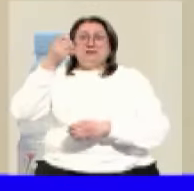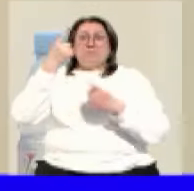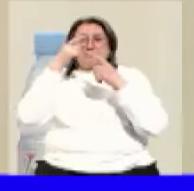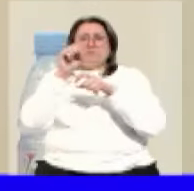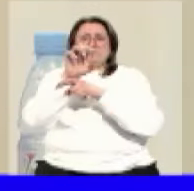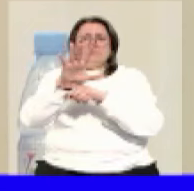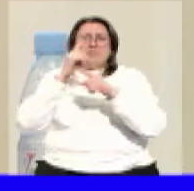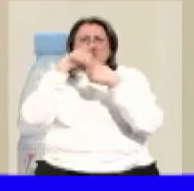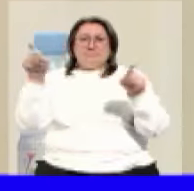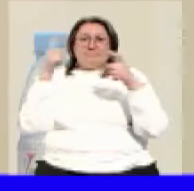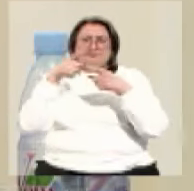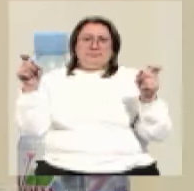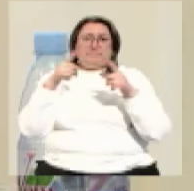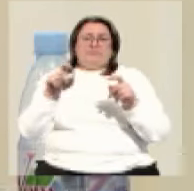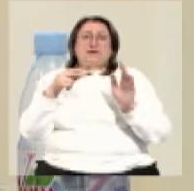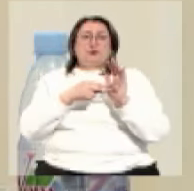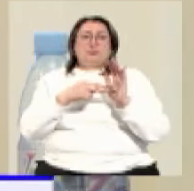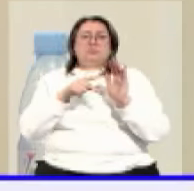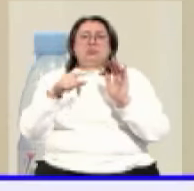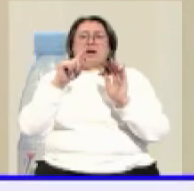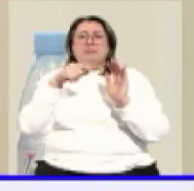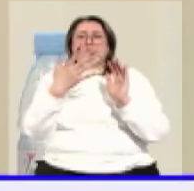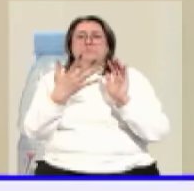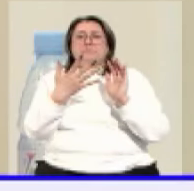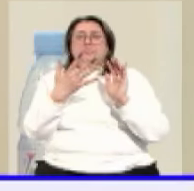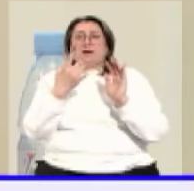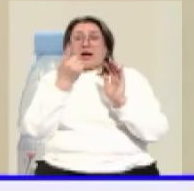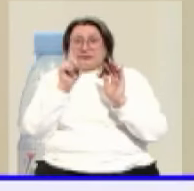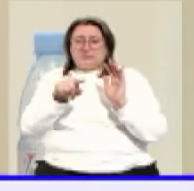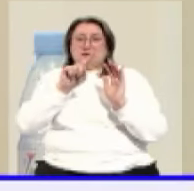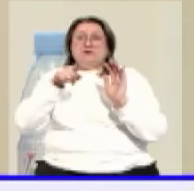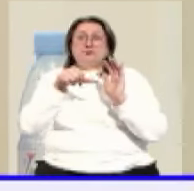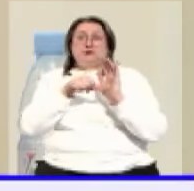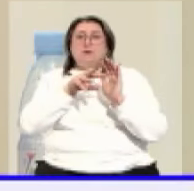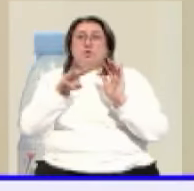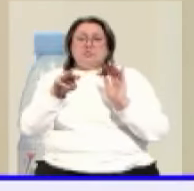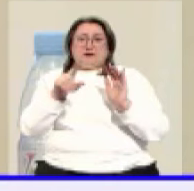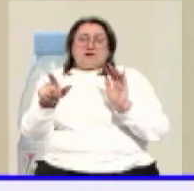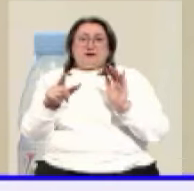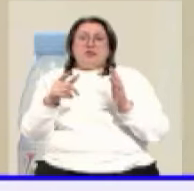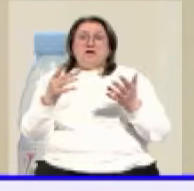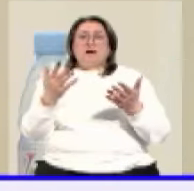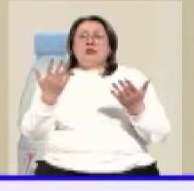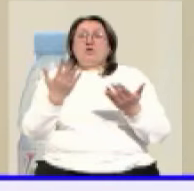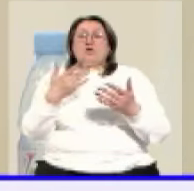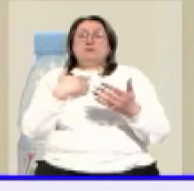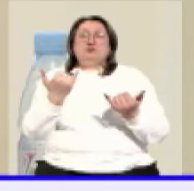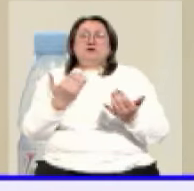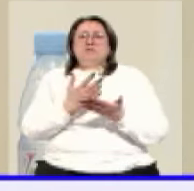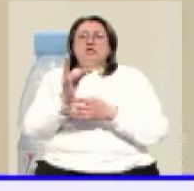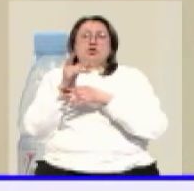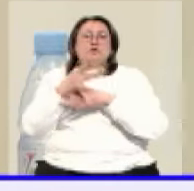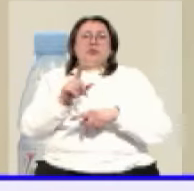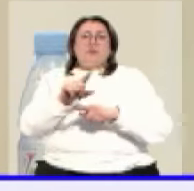каналов 100%. Қай жағынан алсақ та су басуы мүмкін екенін жоққа шығара алмаймыз. Сондықтан да кез келген жағдайға дайын болуымыз